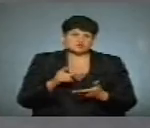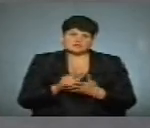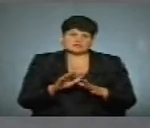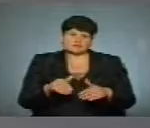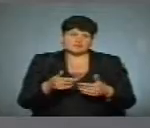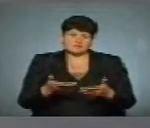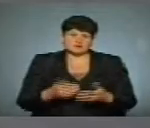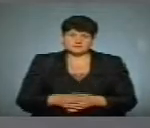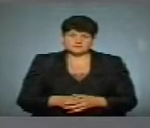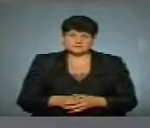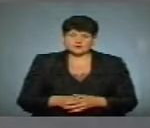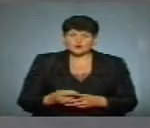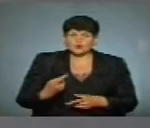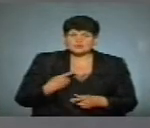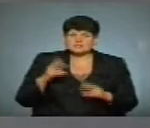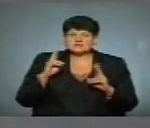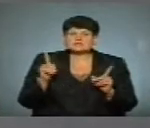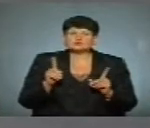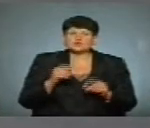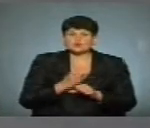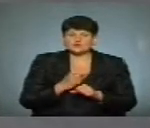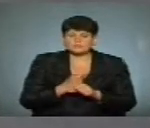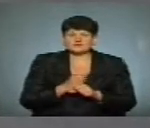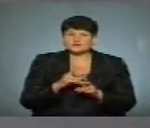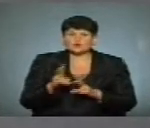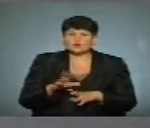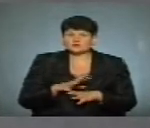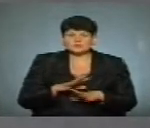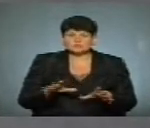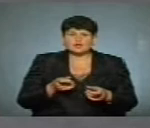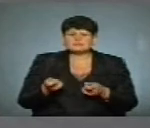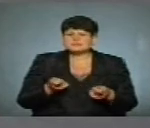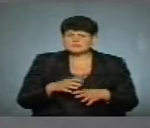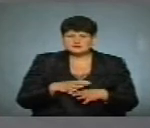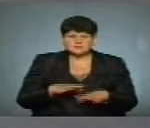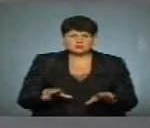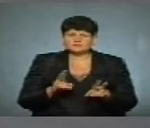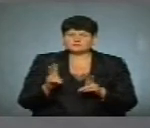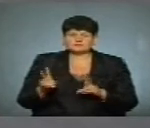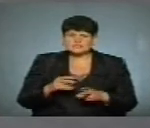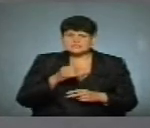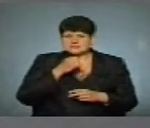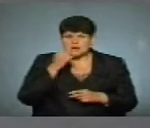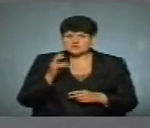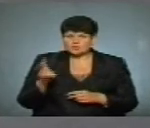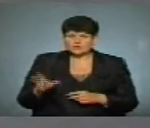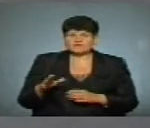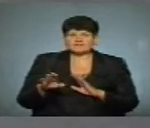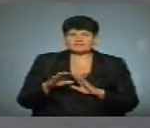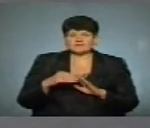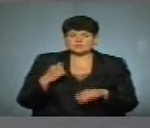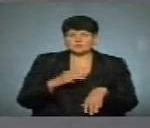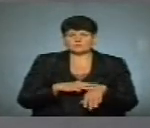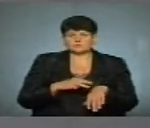давати маску. Охоронець не знав, що робити. Він нікого не було, вже адміністратор і тому подібно, старшого когось. Він викликав